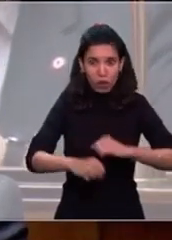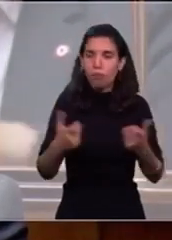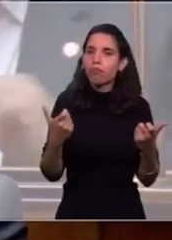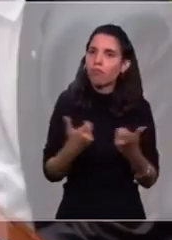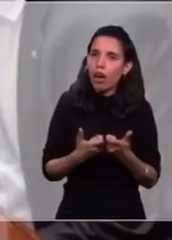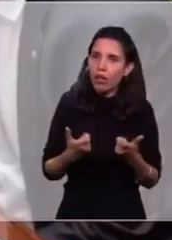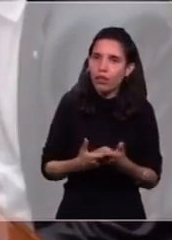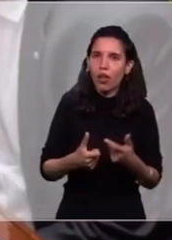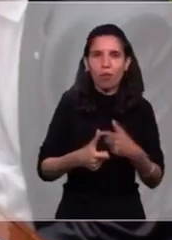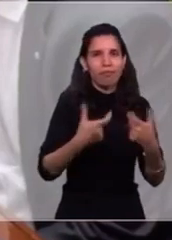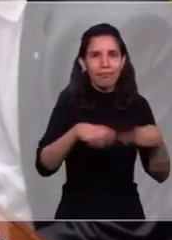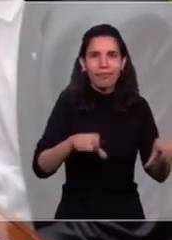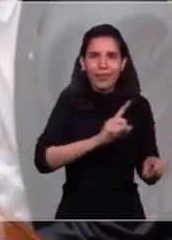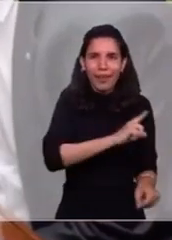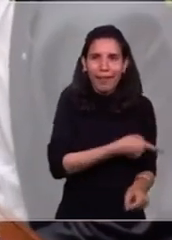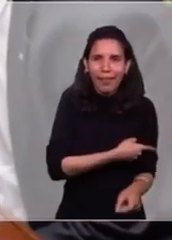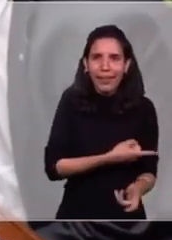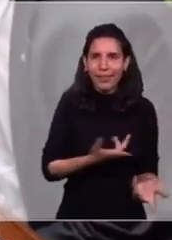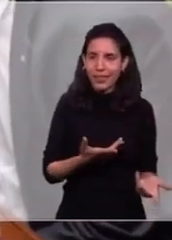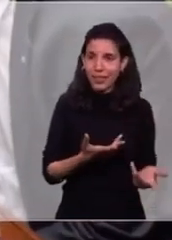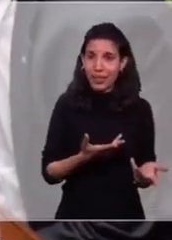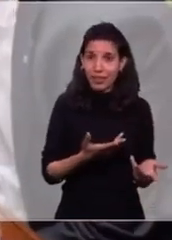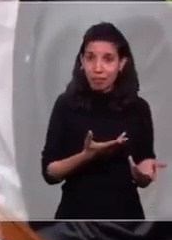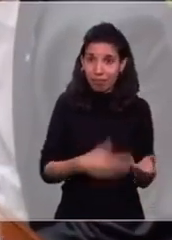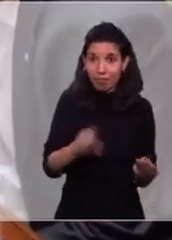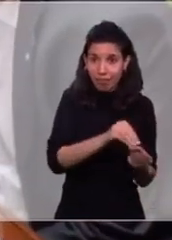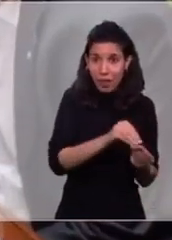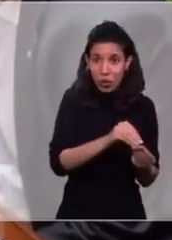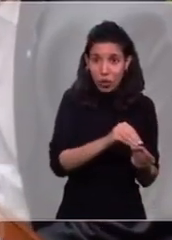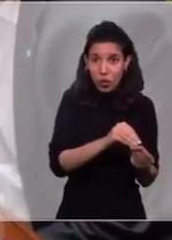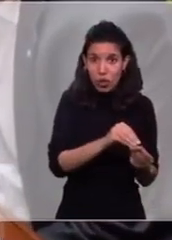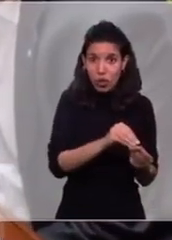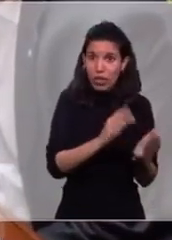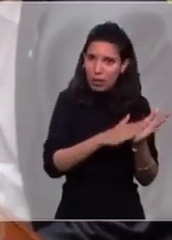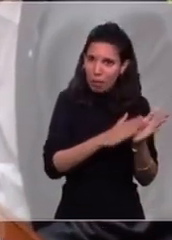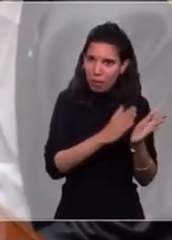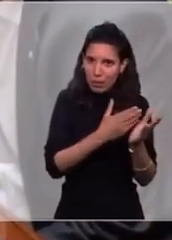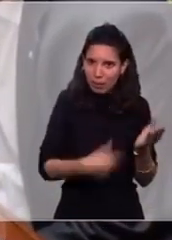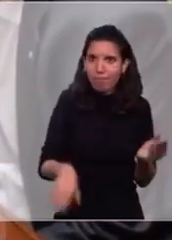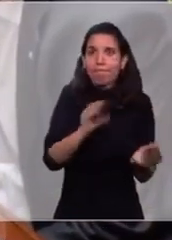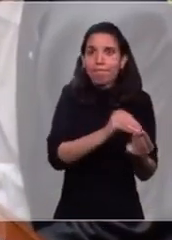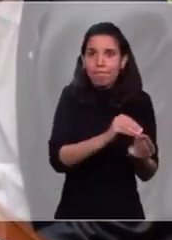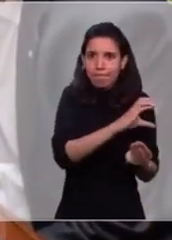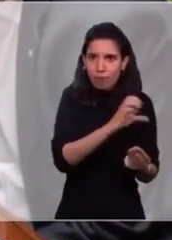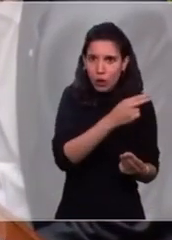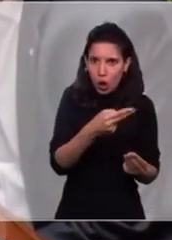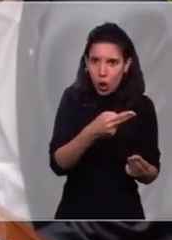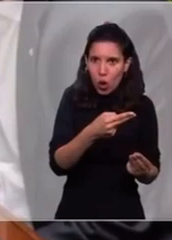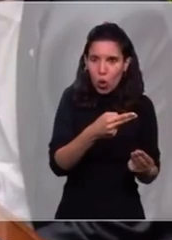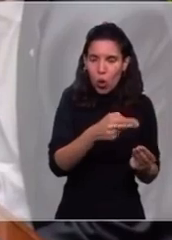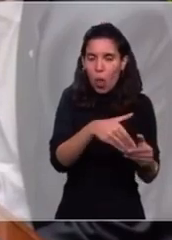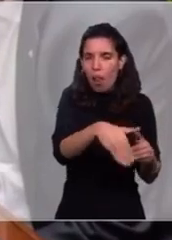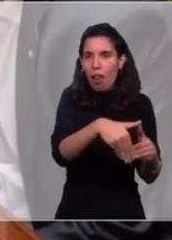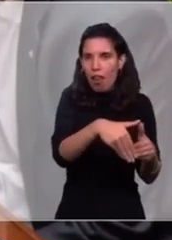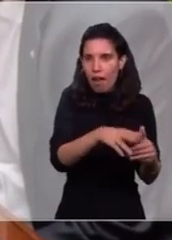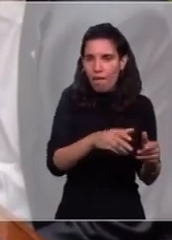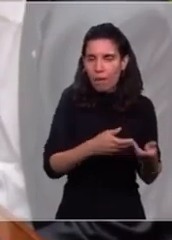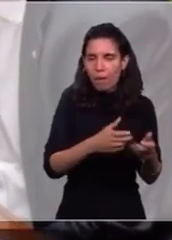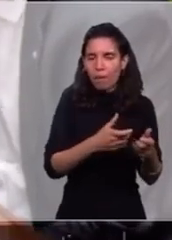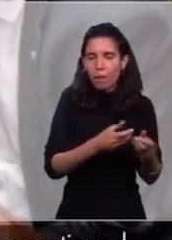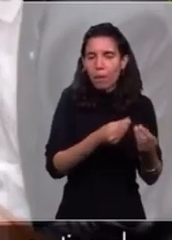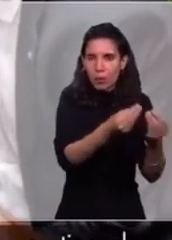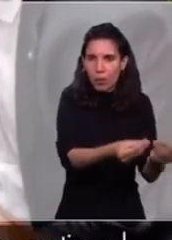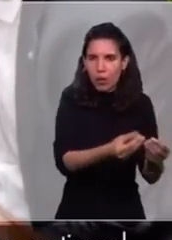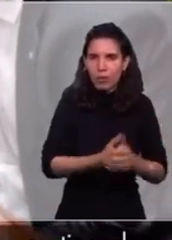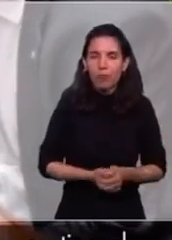avons le chèque énergie qui a été élargi et pour lequel une prime de 100 euros va être versée d'ici la fin de l'année. Nous